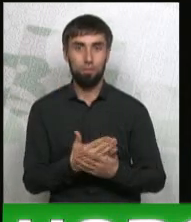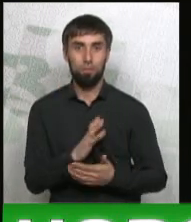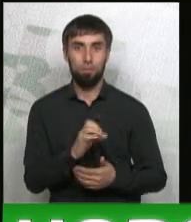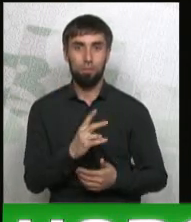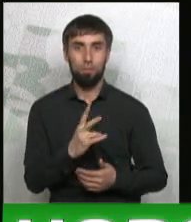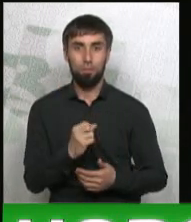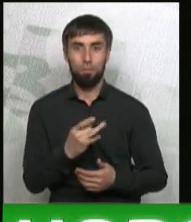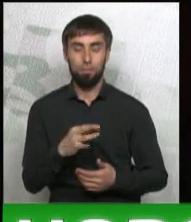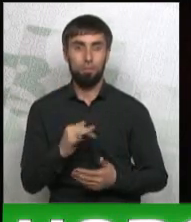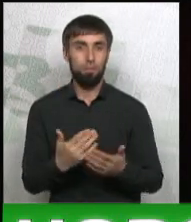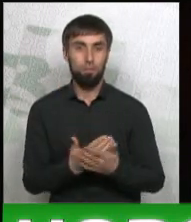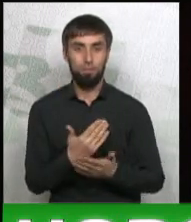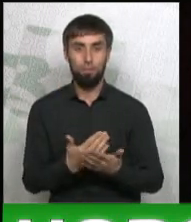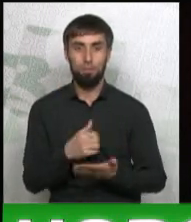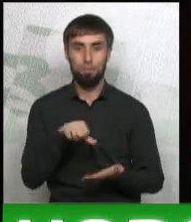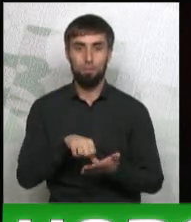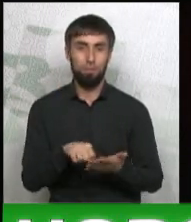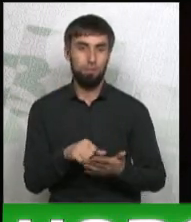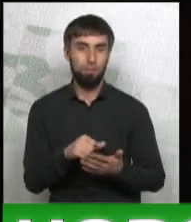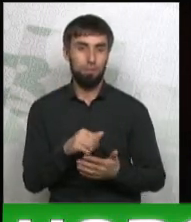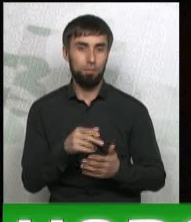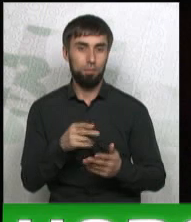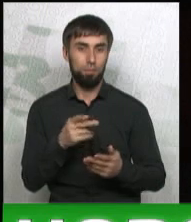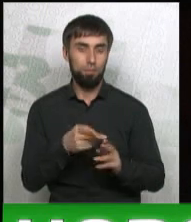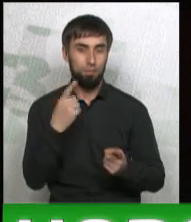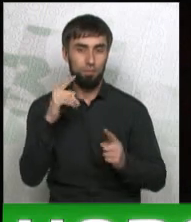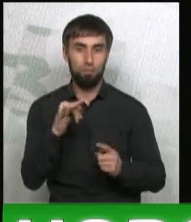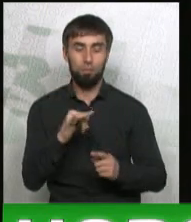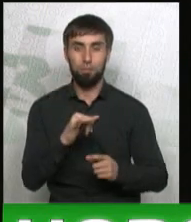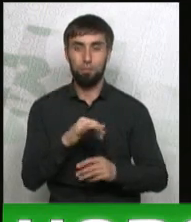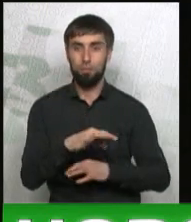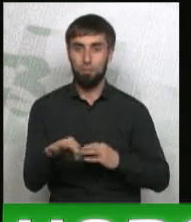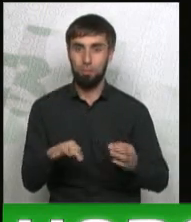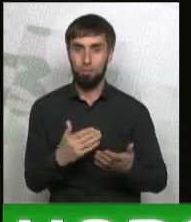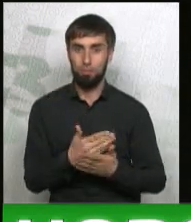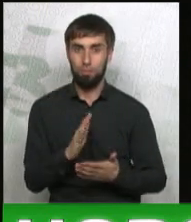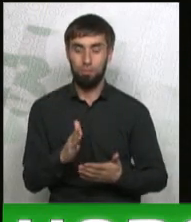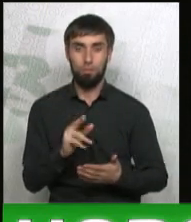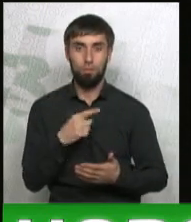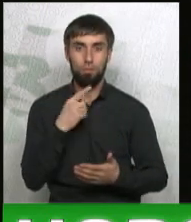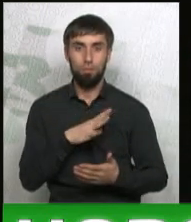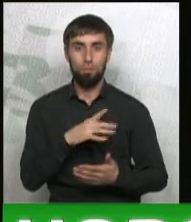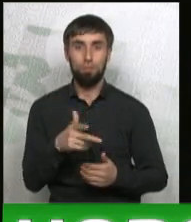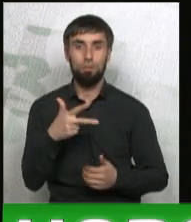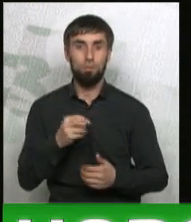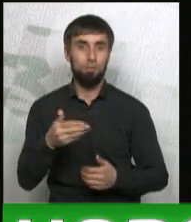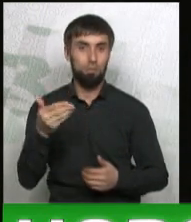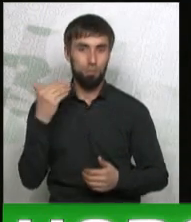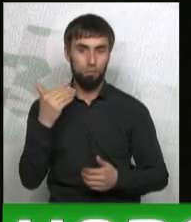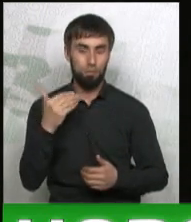новые спектакли, новые проекты у вас будут. И в действительности, как сказали 3000 лет